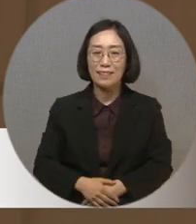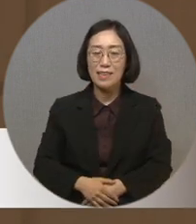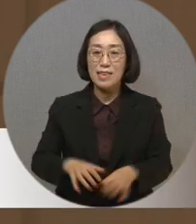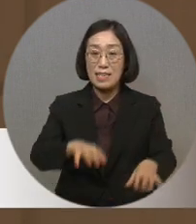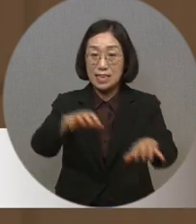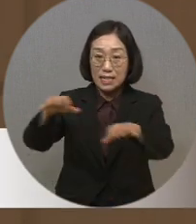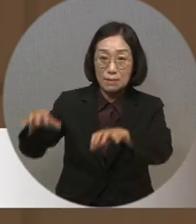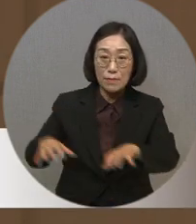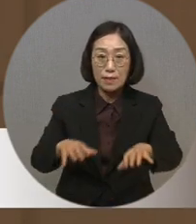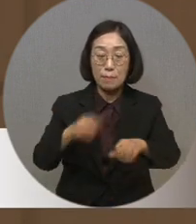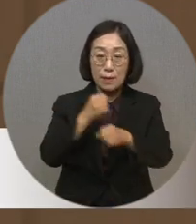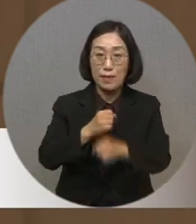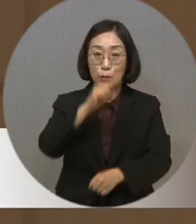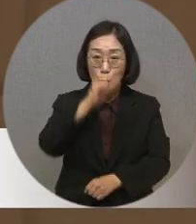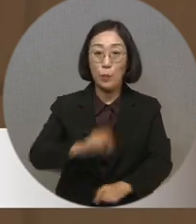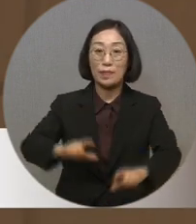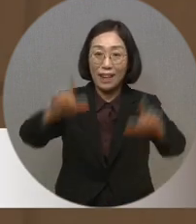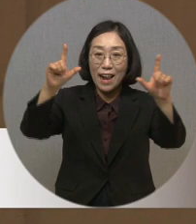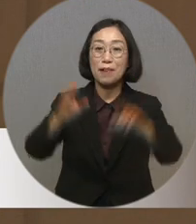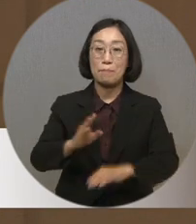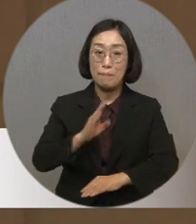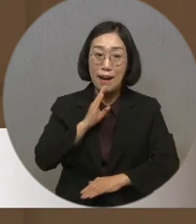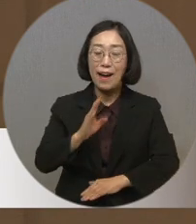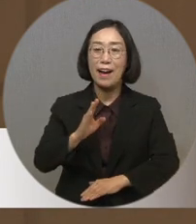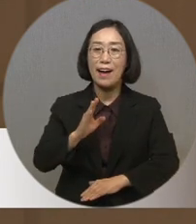김장 담그기 좋은 날이야.